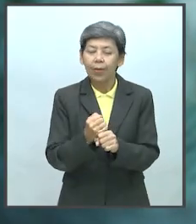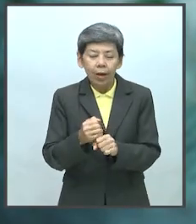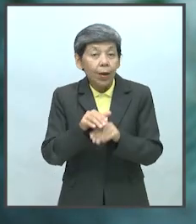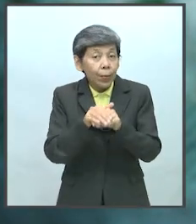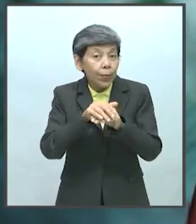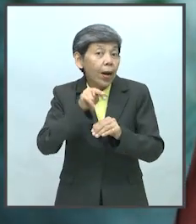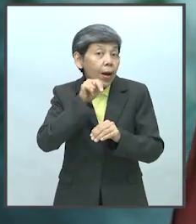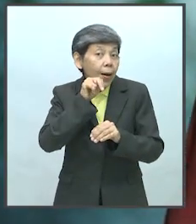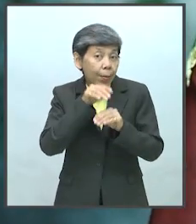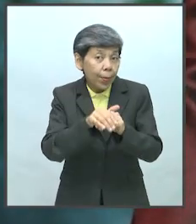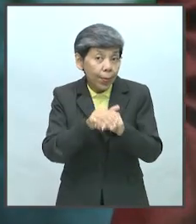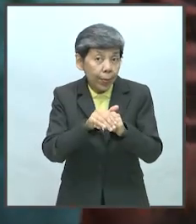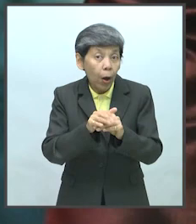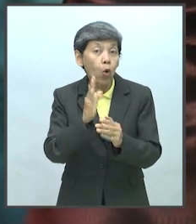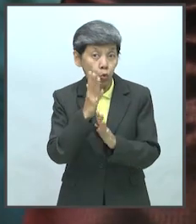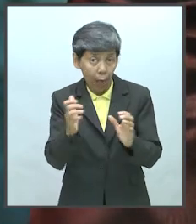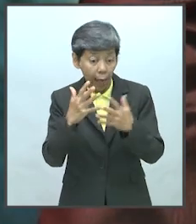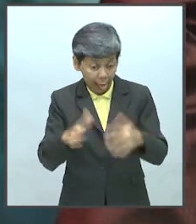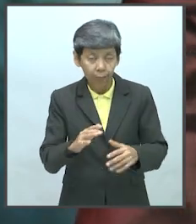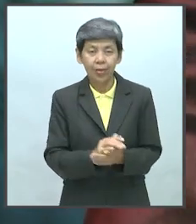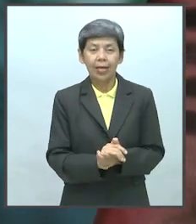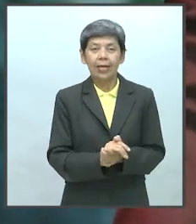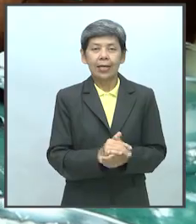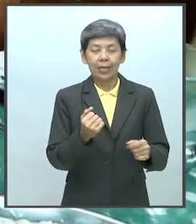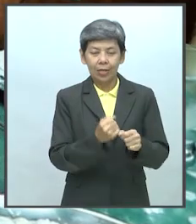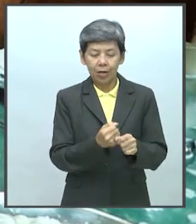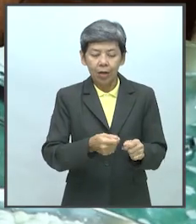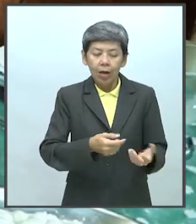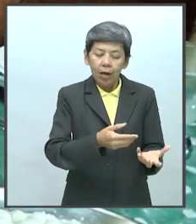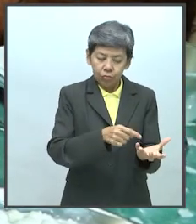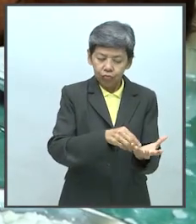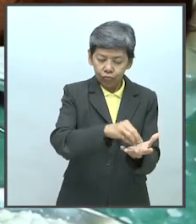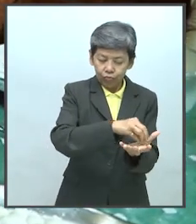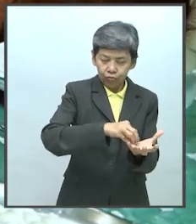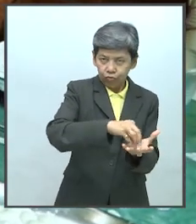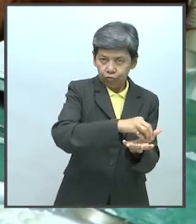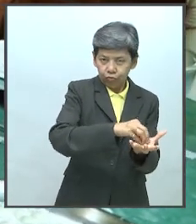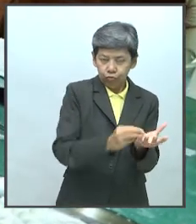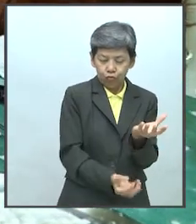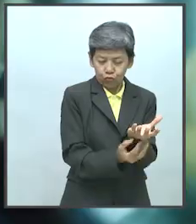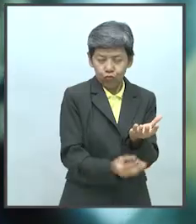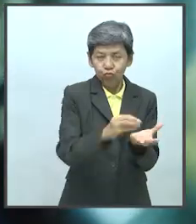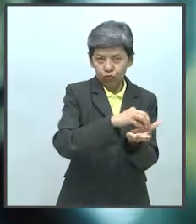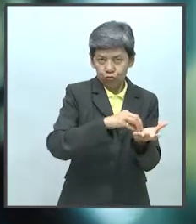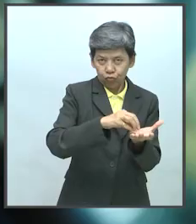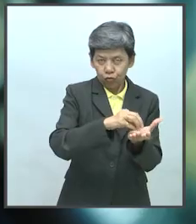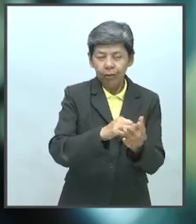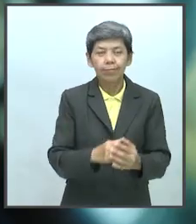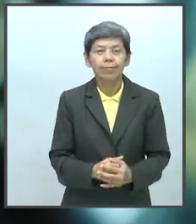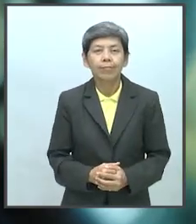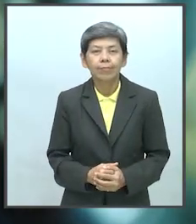แล้วนะคะเราจะมาถึงขั้นตอนของการลวกเม็ดบัวลอยใช่ไหมคะคุณ ต้มเม็ดต้มเม็ดบัวลอย ต้มเม็ดบัวลอยค่ะ ครับผม